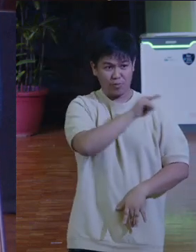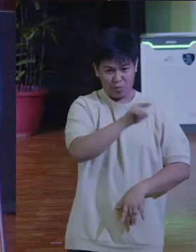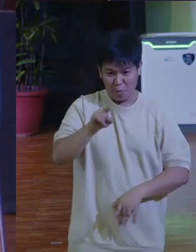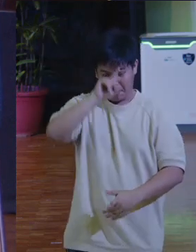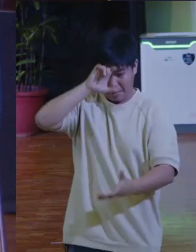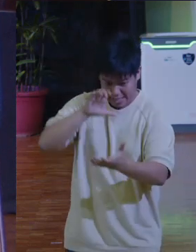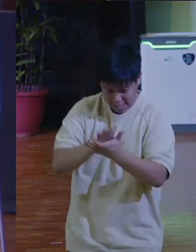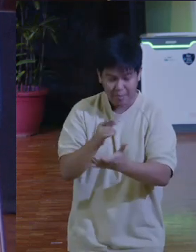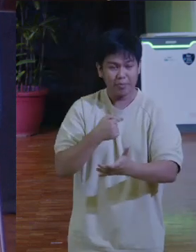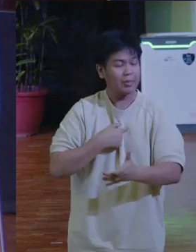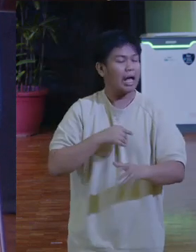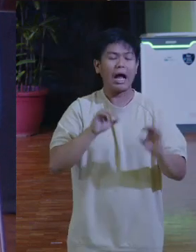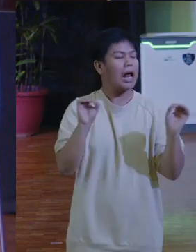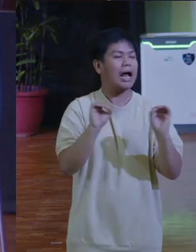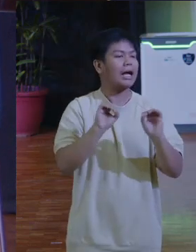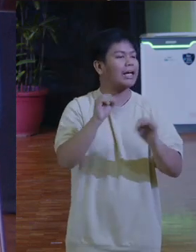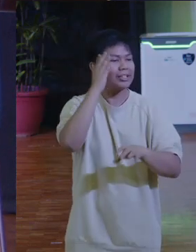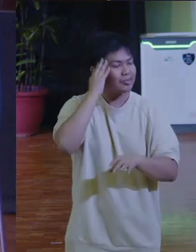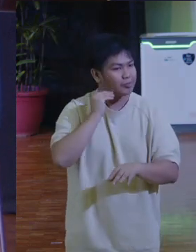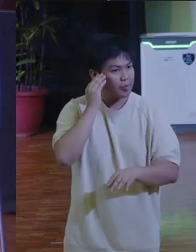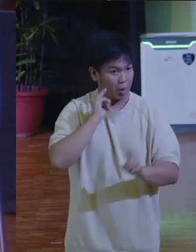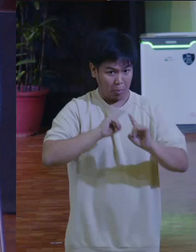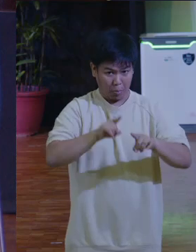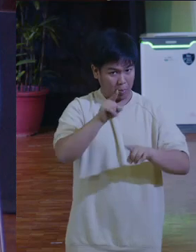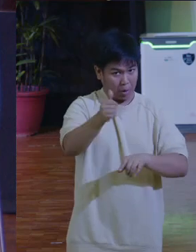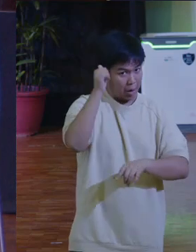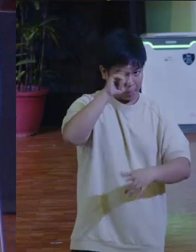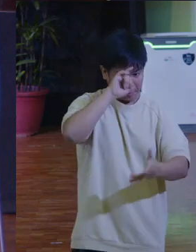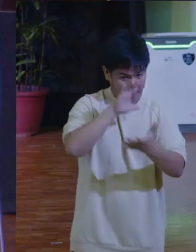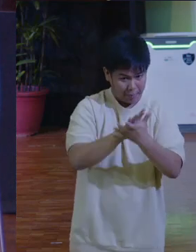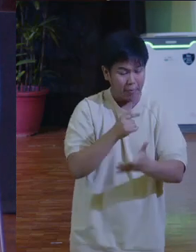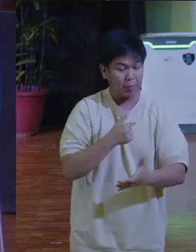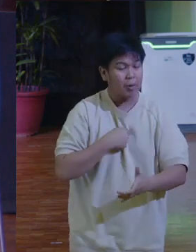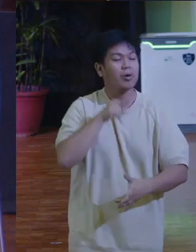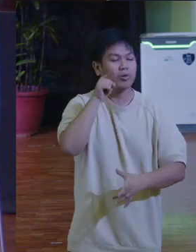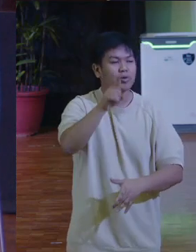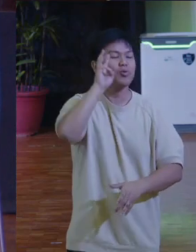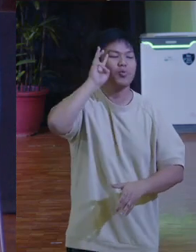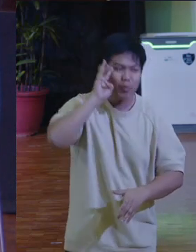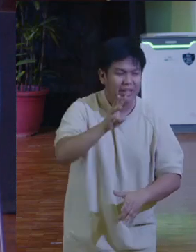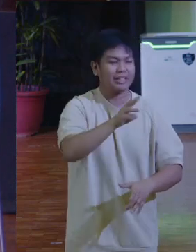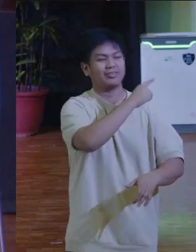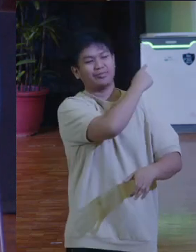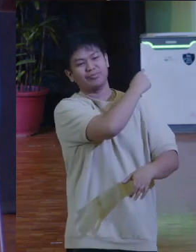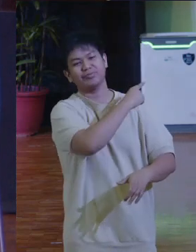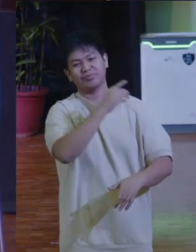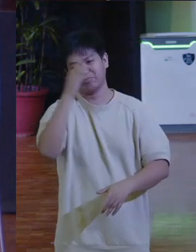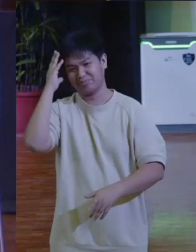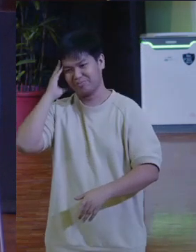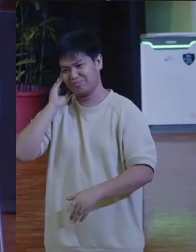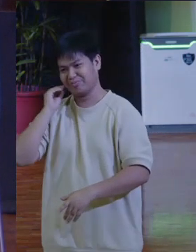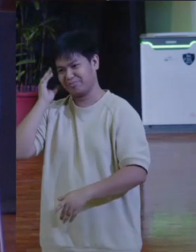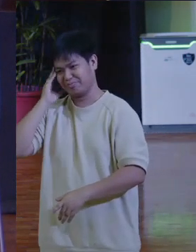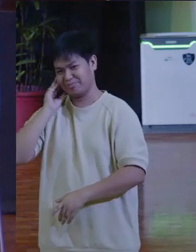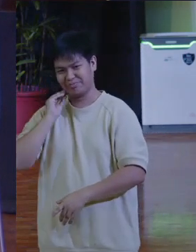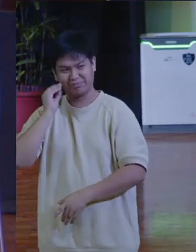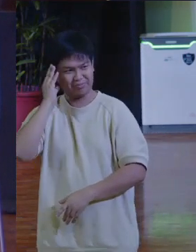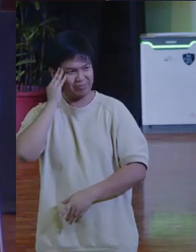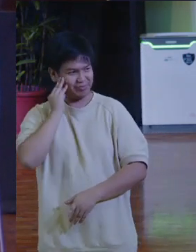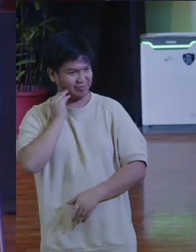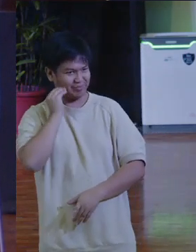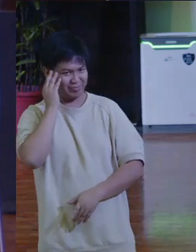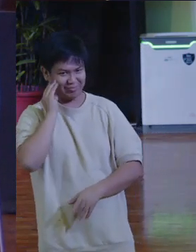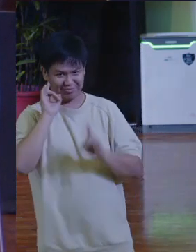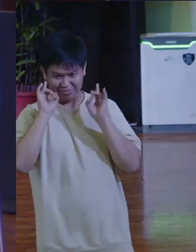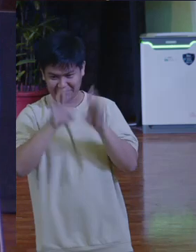sasaluhin niyo yan sa darating na paghuhukom. Huli sa lahat, to bring joy, to comfort all